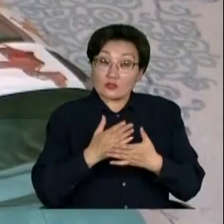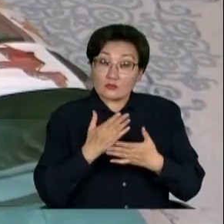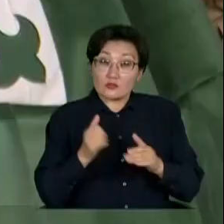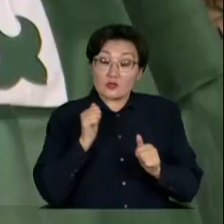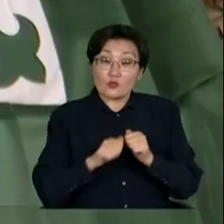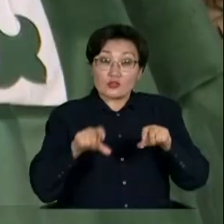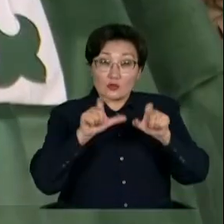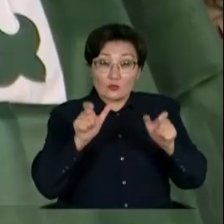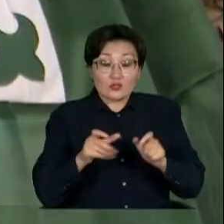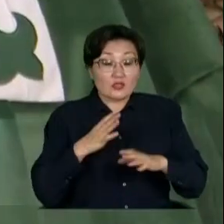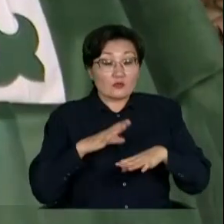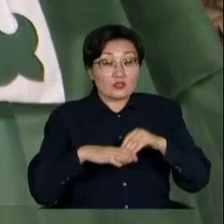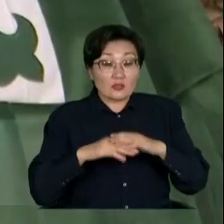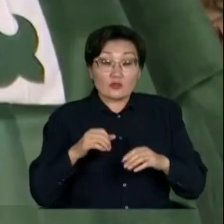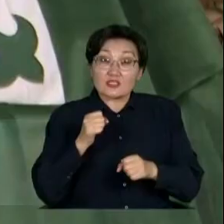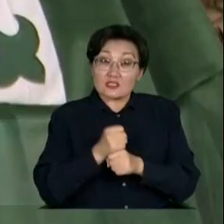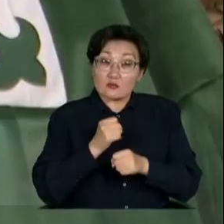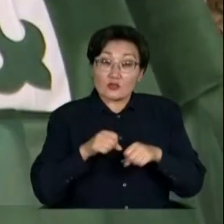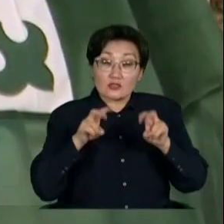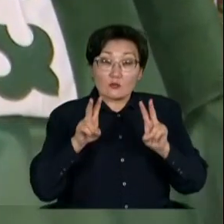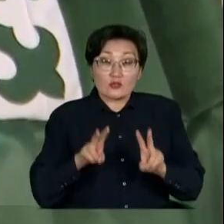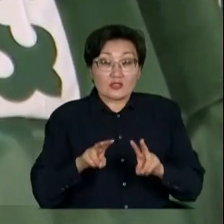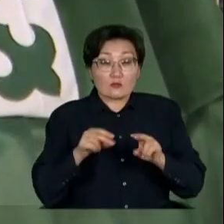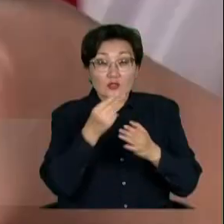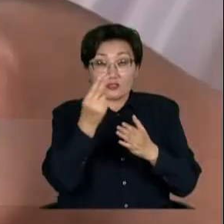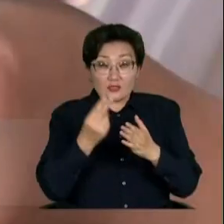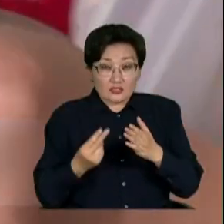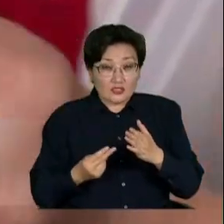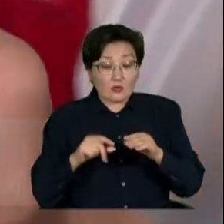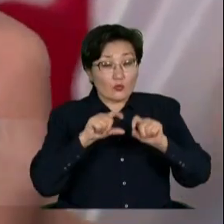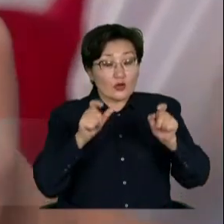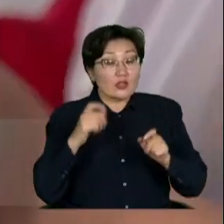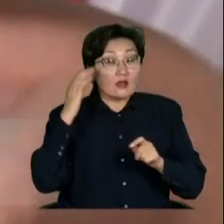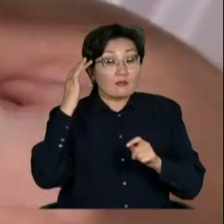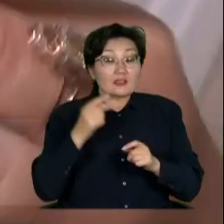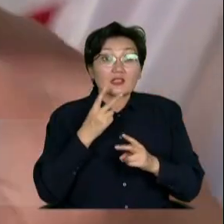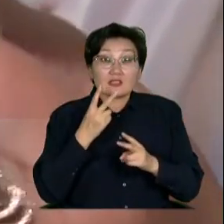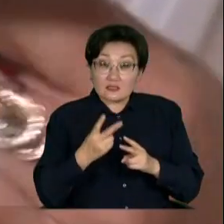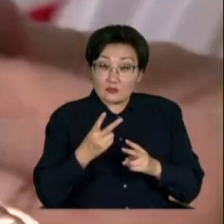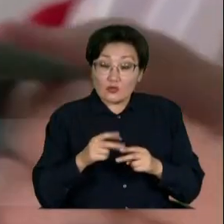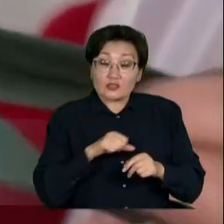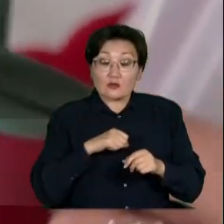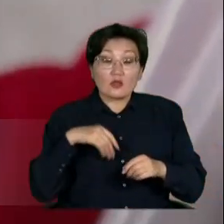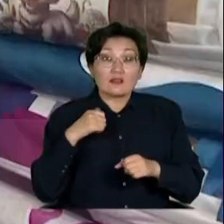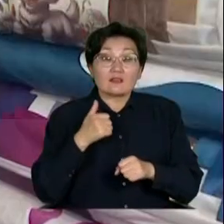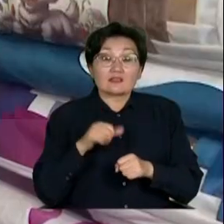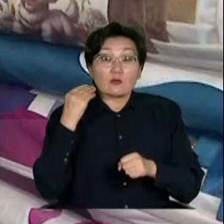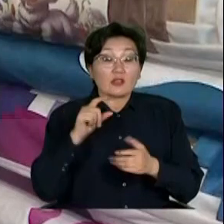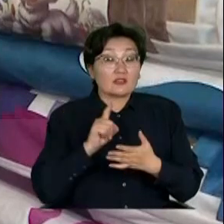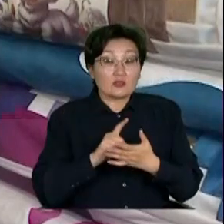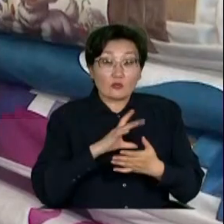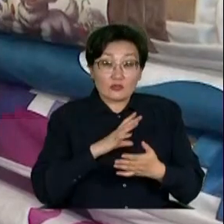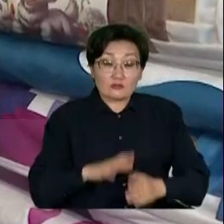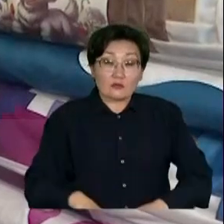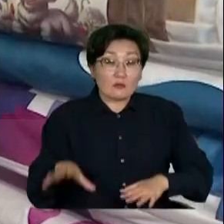әр оюды өз қолымен ойып, оған салынатын өрнектің мағынасына мән береді. Туындының сапалы болуы ең басты шарт дейді өзі. Мен